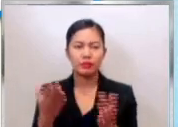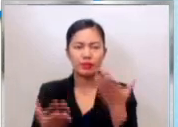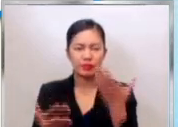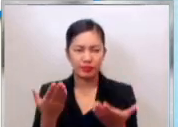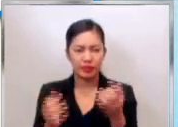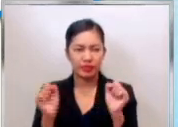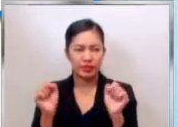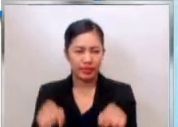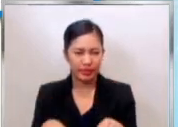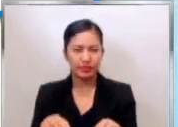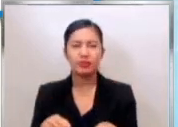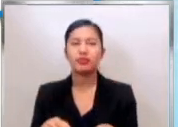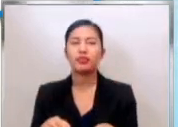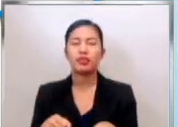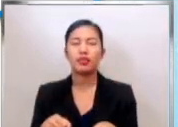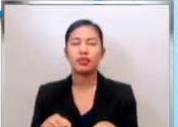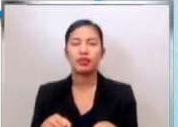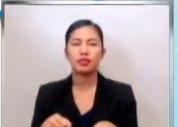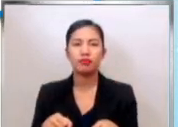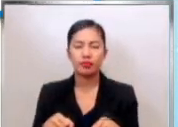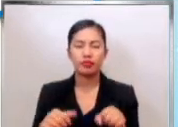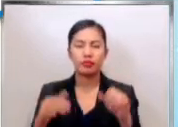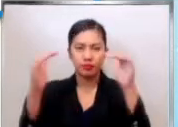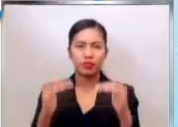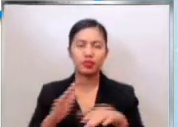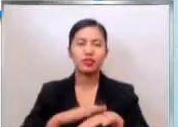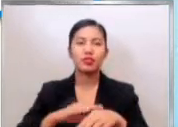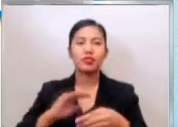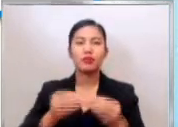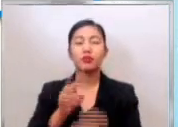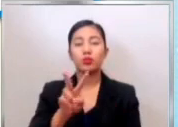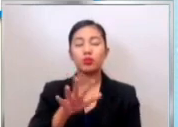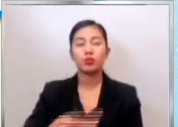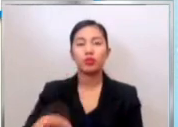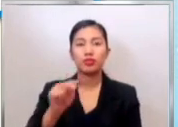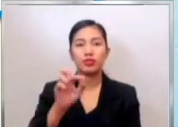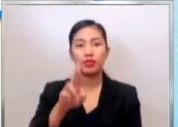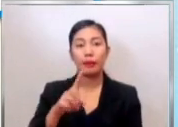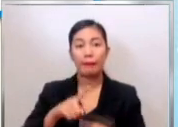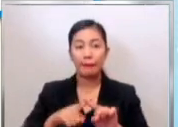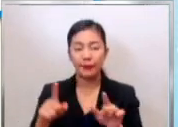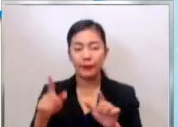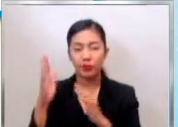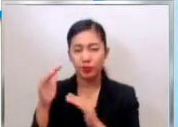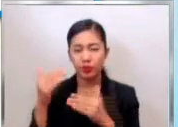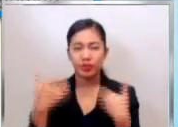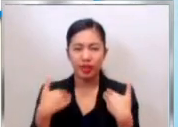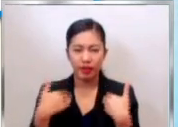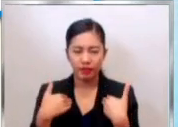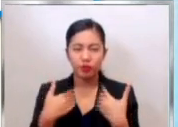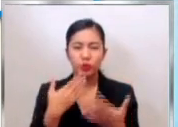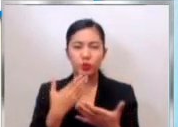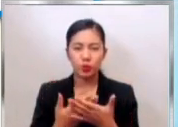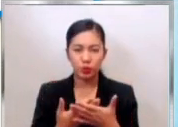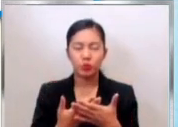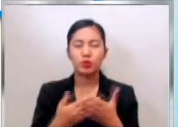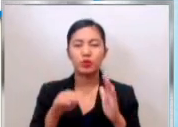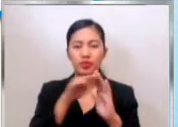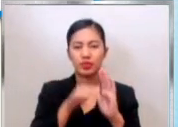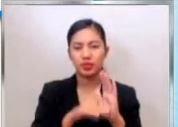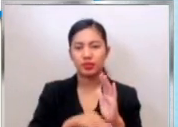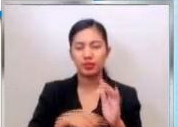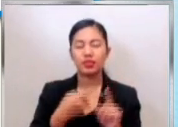nang ilagay sa Alert Level 2 ang NCR pero sana raw ay magkaroon ng maayos na panuntunan ang IATF at hindi